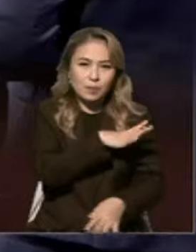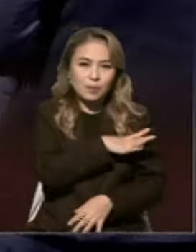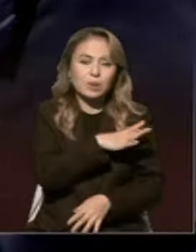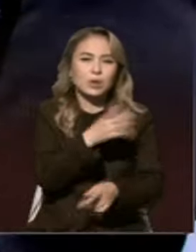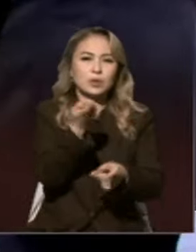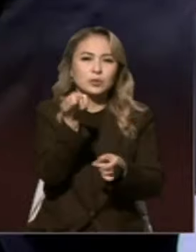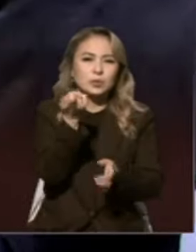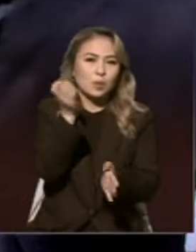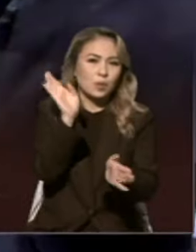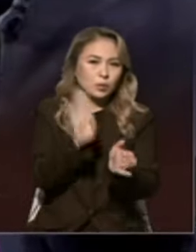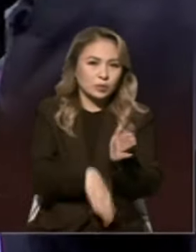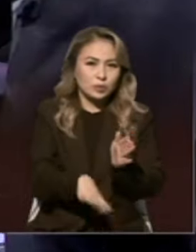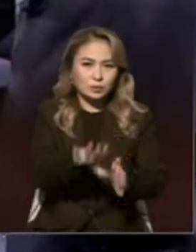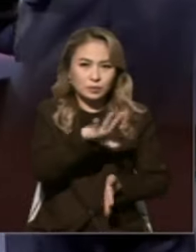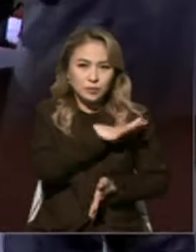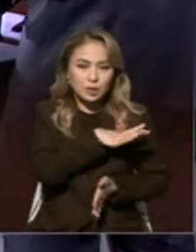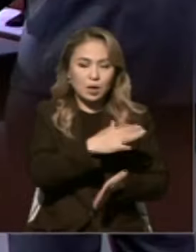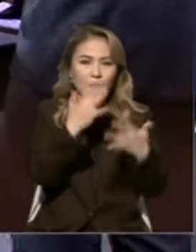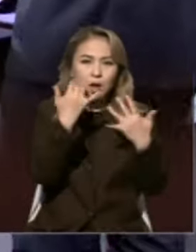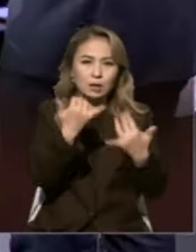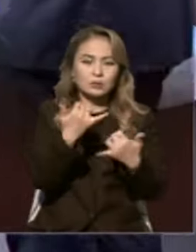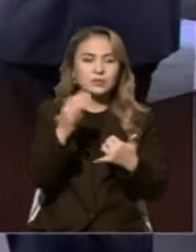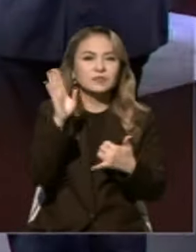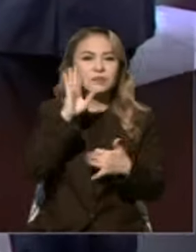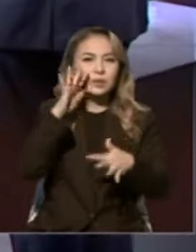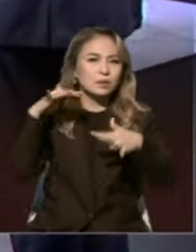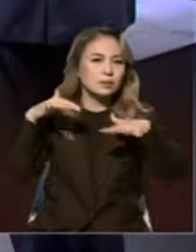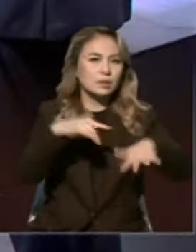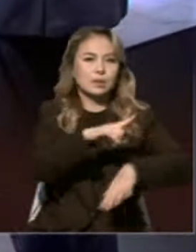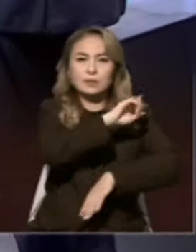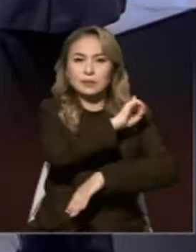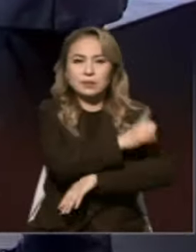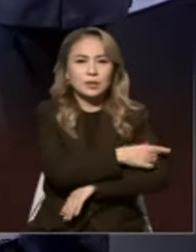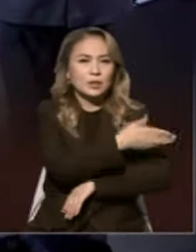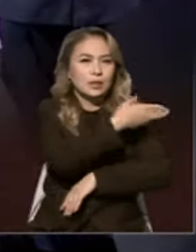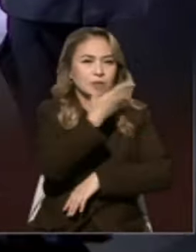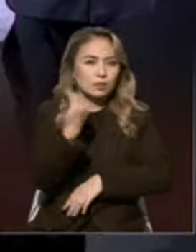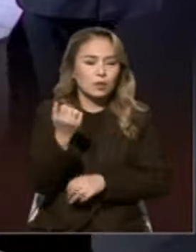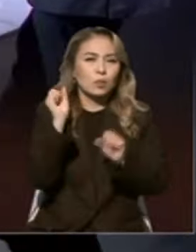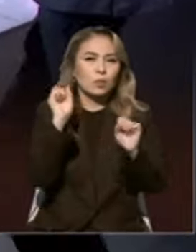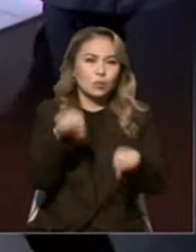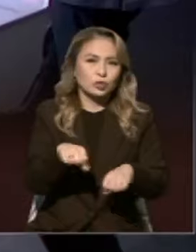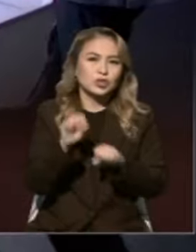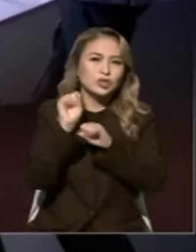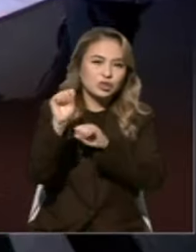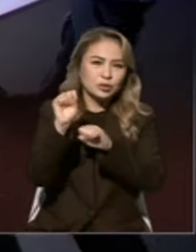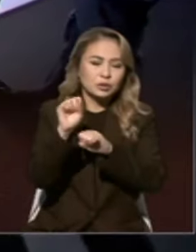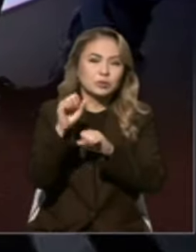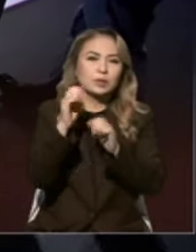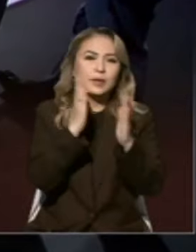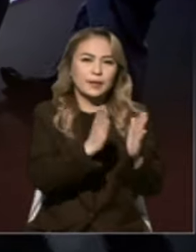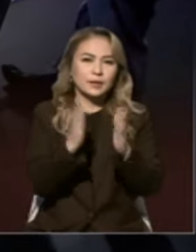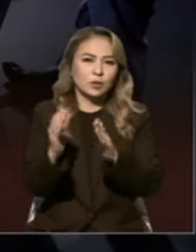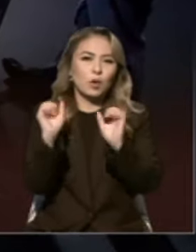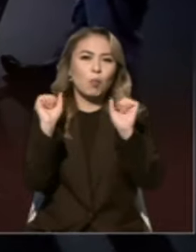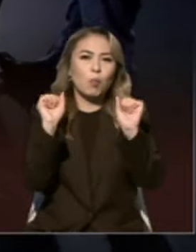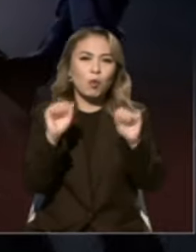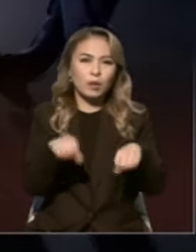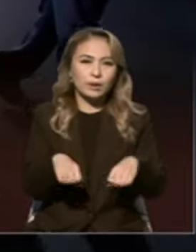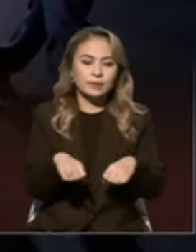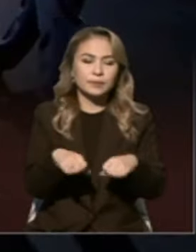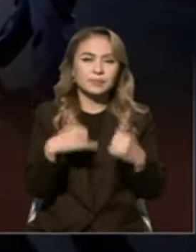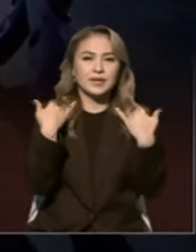жағдайды ушықтырды. Қазір енді судың ағысы қатты емес, реттеуге болады деп отыр мамандар.